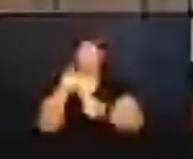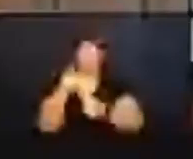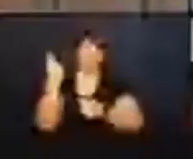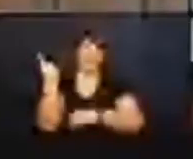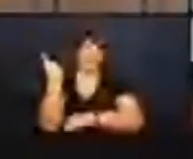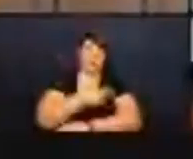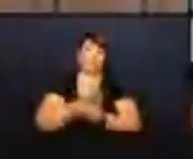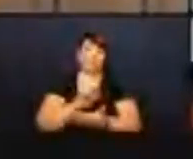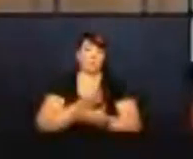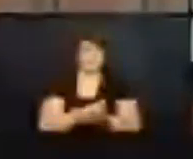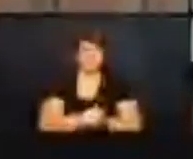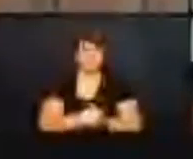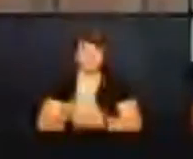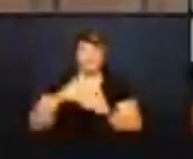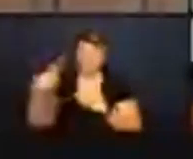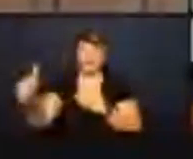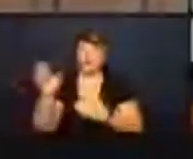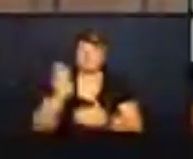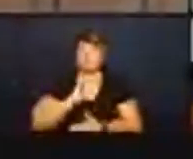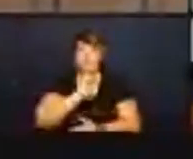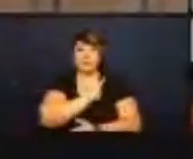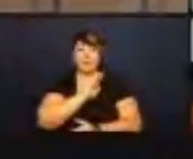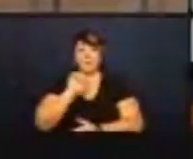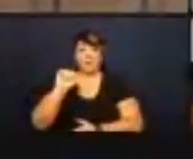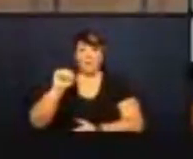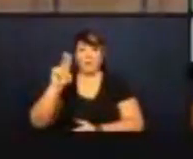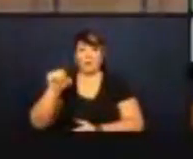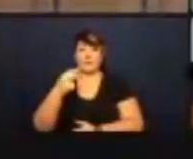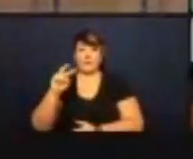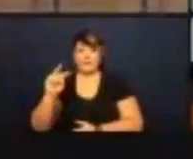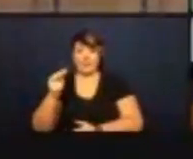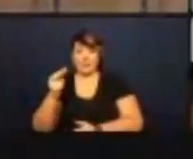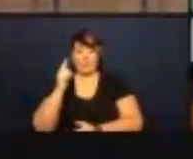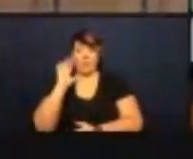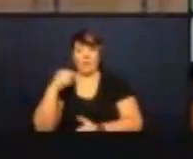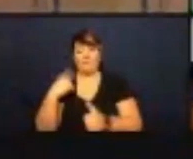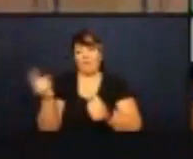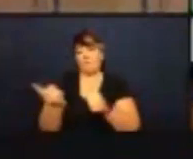kutoka kwenu ili tuweze kutekeleza mikakati hii.